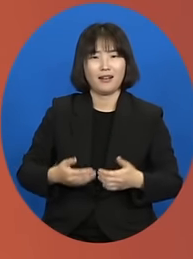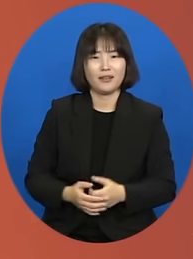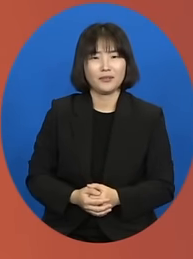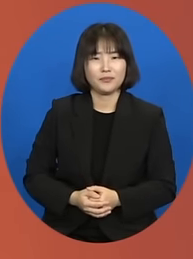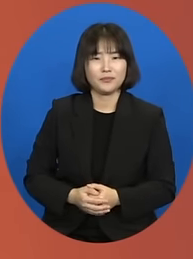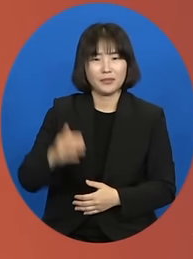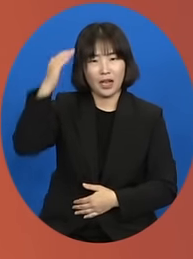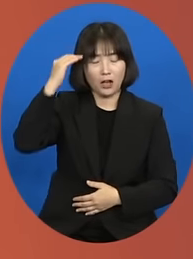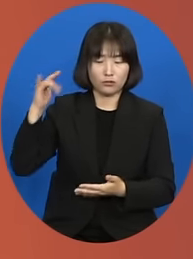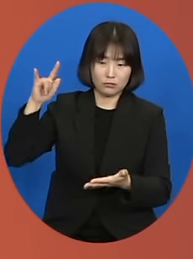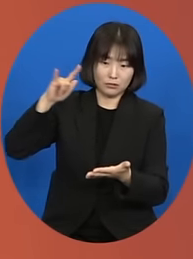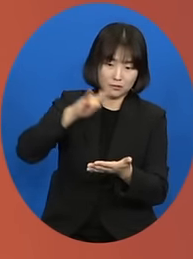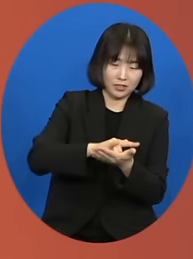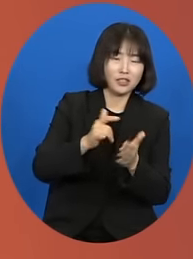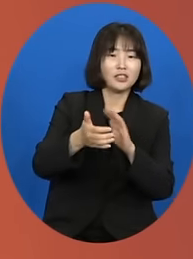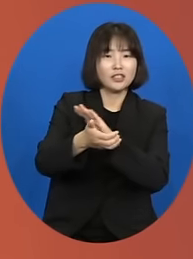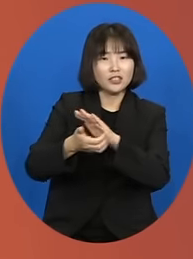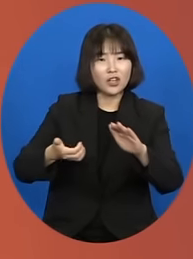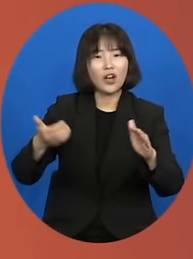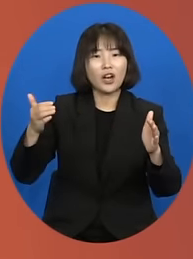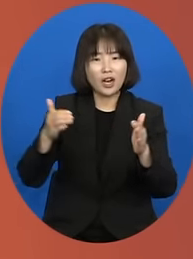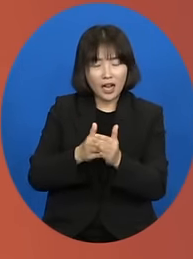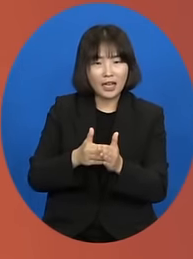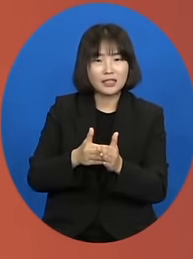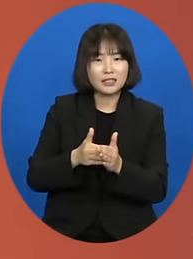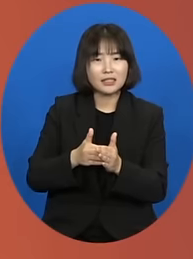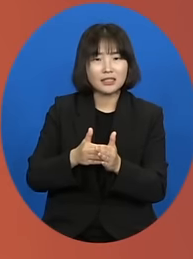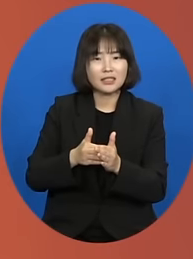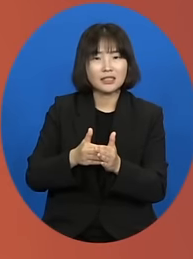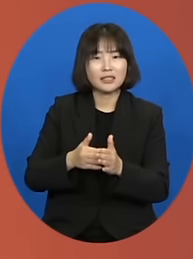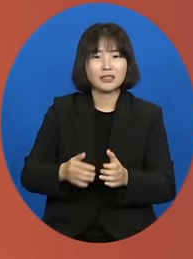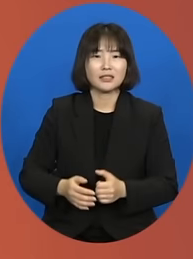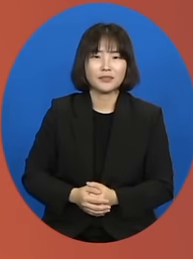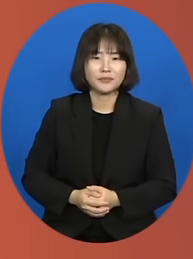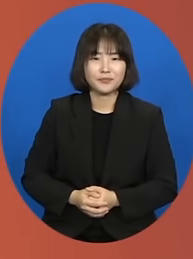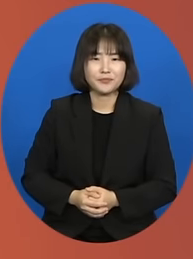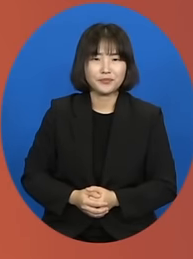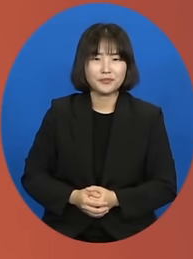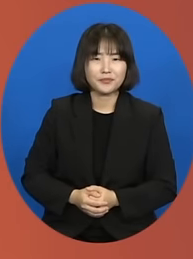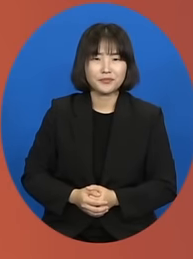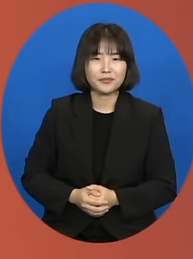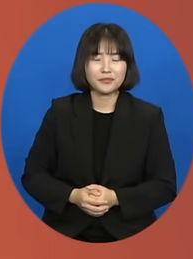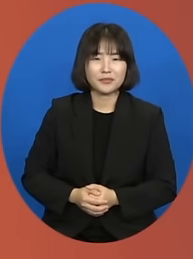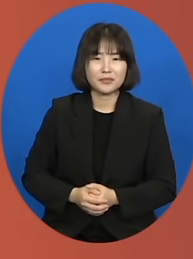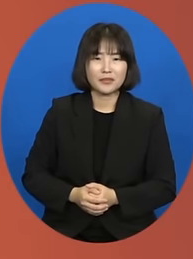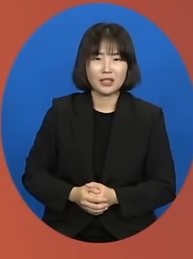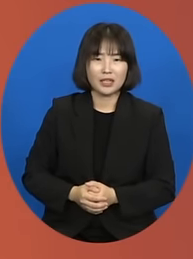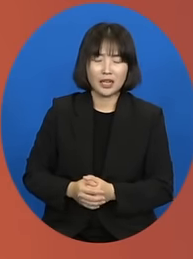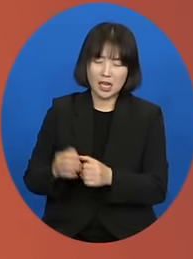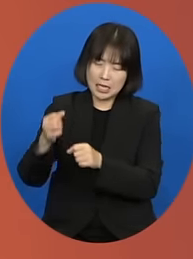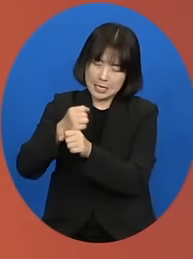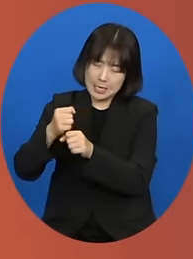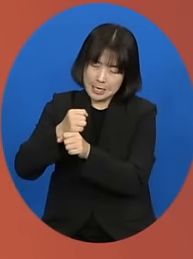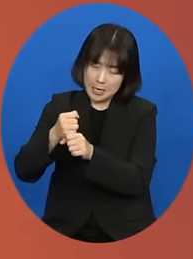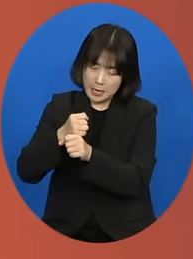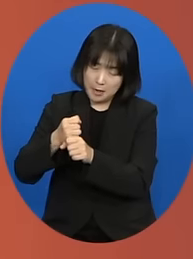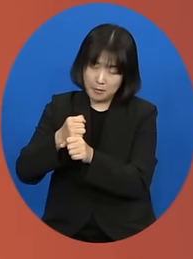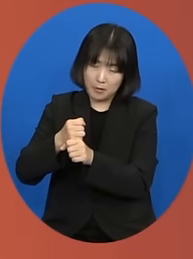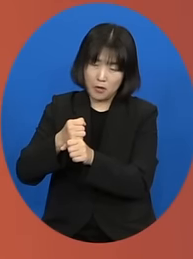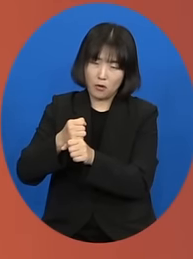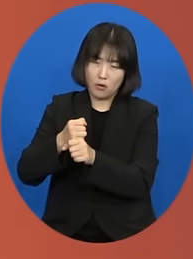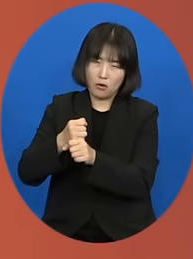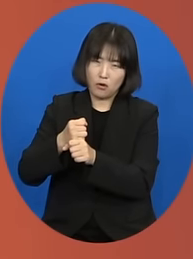오기 전까지 오는 날 아침 새벽에 짐 싸서 그렇게 겨우겨우 비행기 타고 돌아왔습니다.